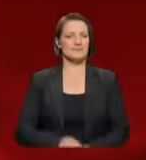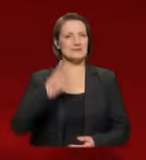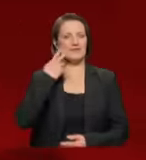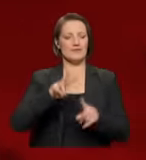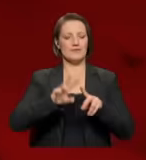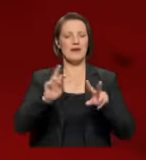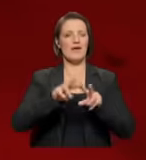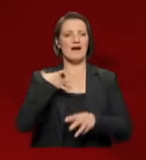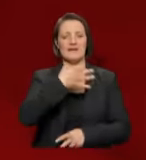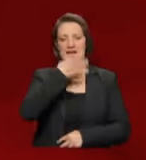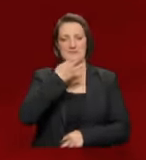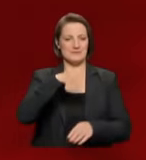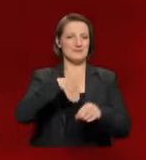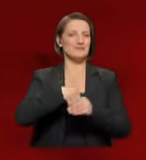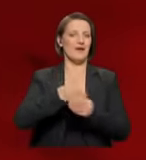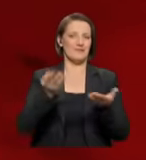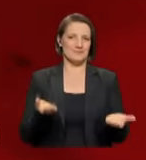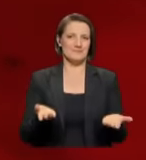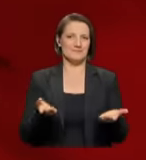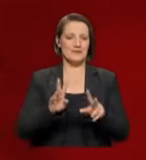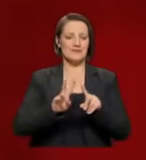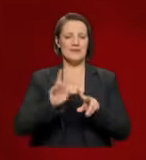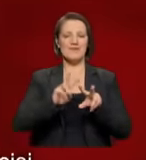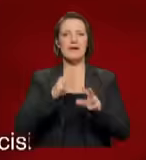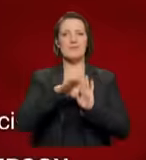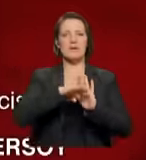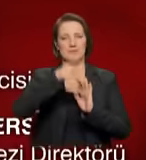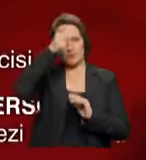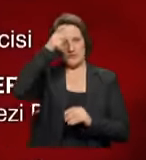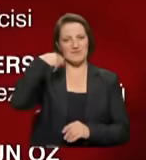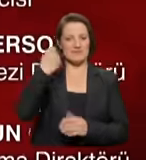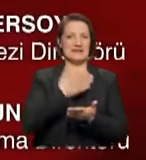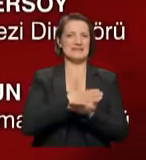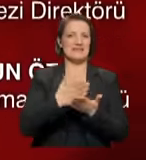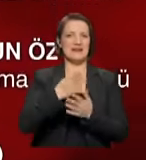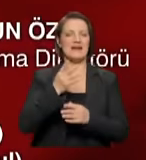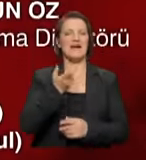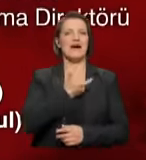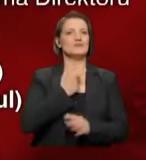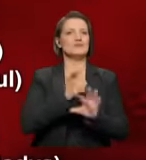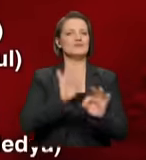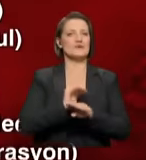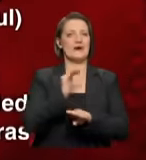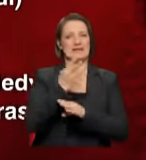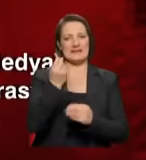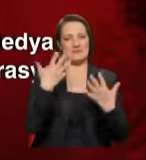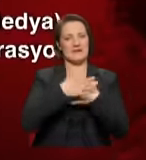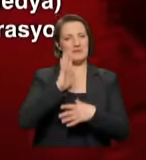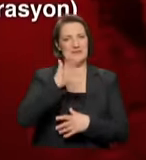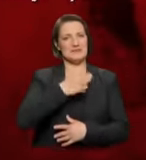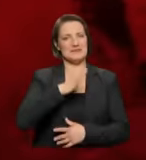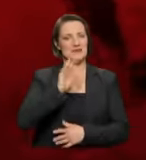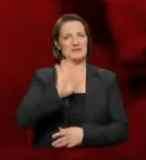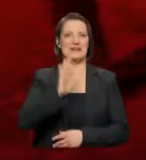Efendim NAV ana haber bülteniyle burada noktalıyoruz. NAV'da yayın Türk sinemasıyla devam edecek İllegal Hayatlar. İyi bir akşam geçirmenizi